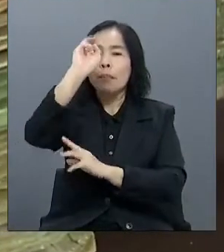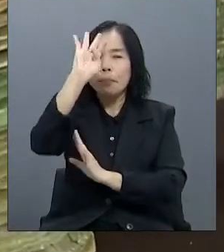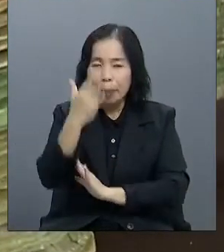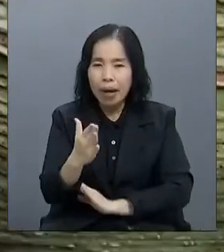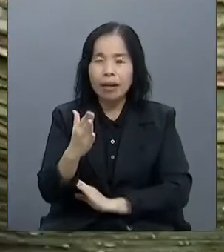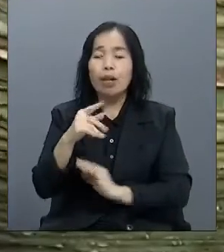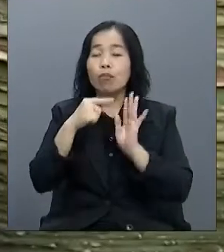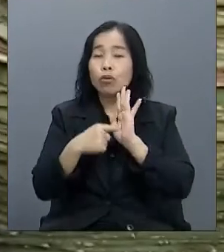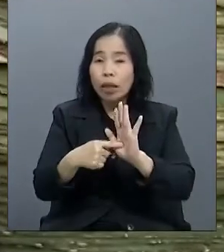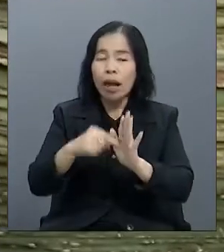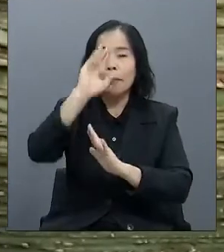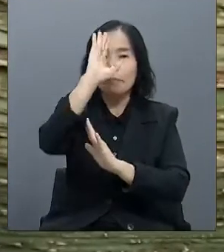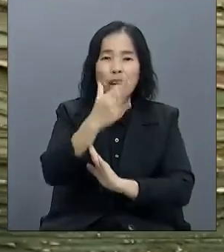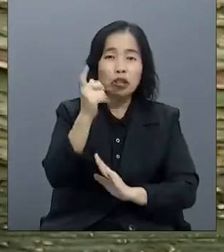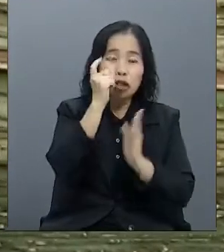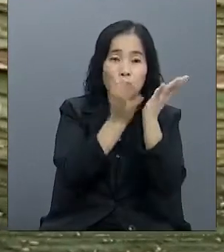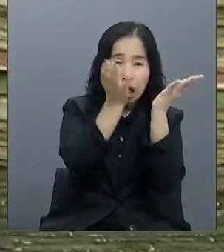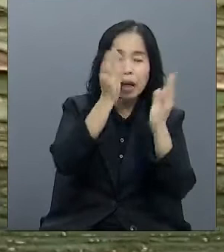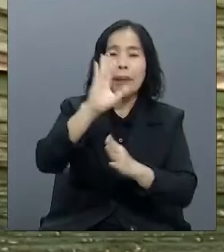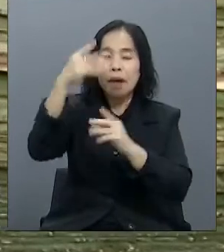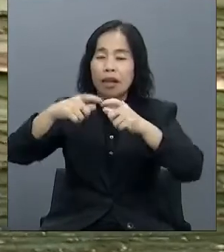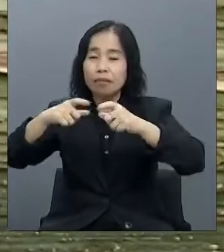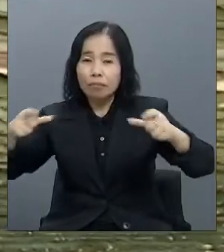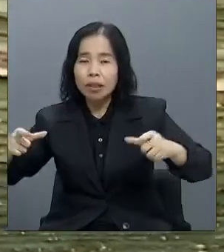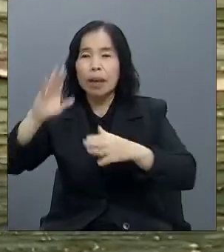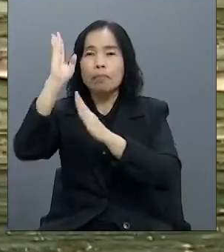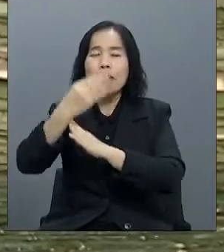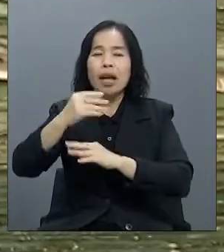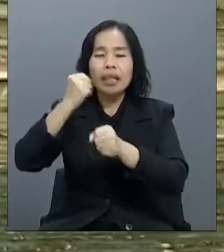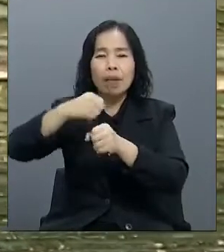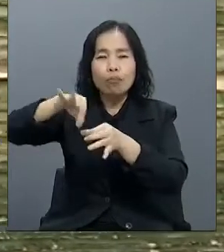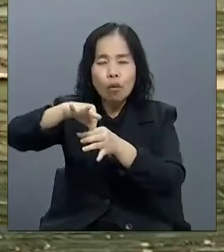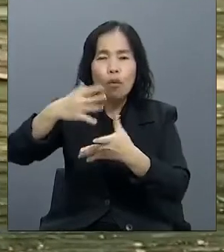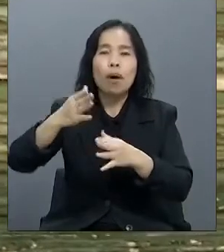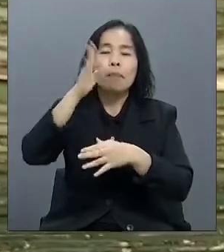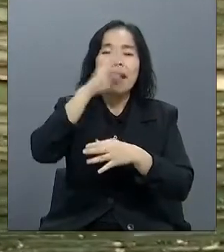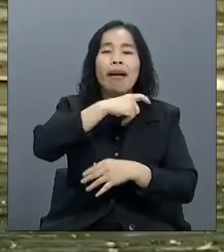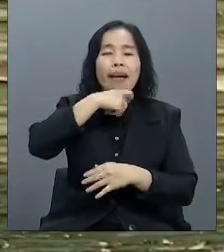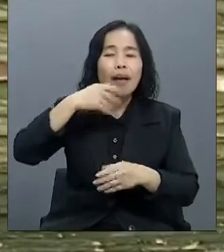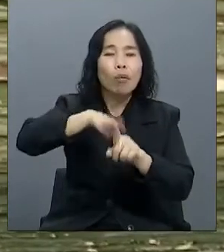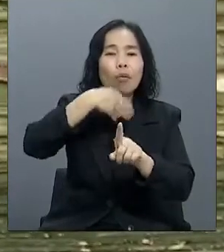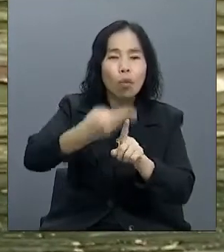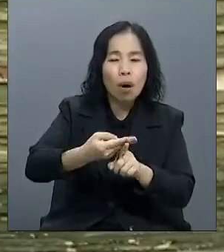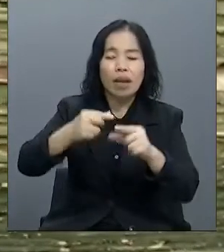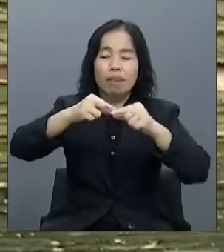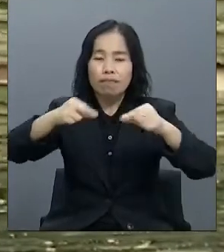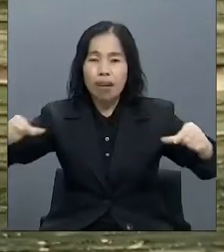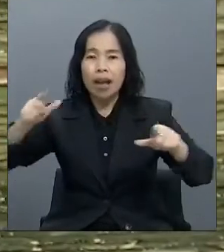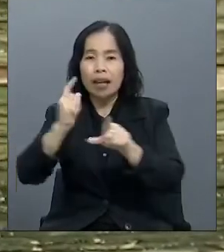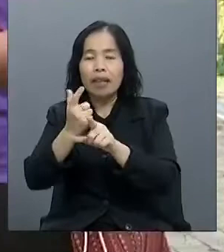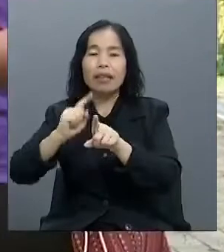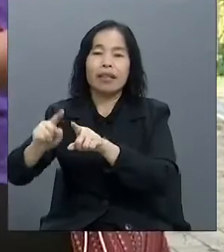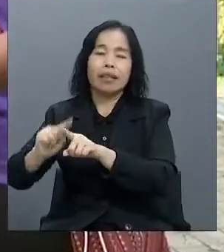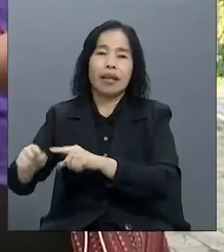บสักใบตองตึงใบโกโก้ใบตองแห้งกาบไผ่และกาบหมากโด